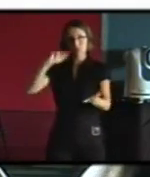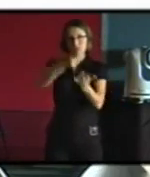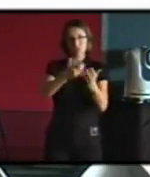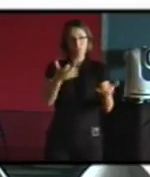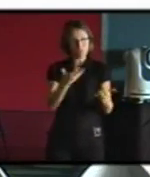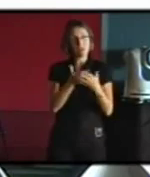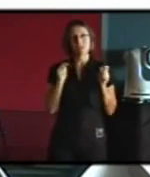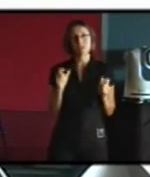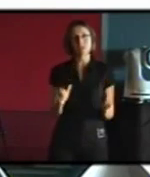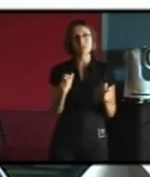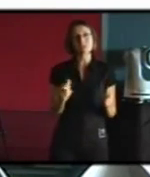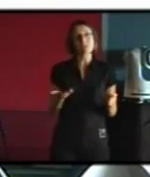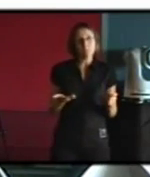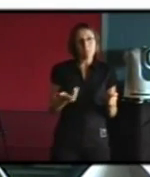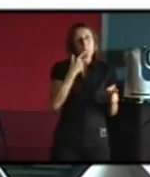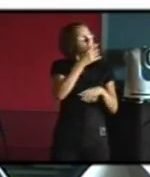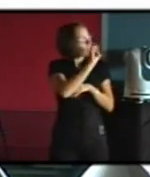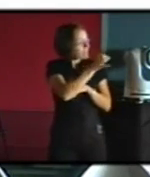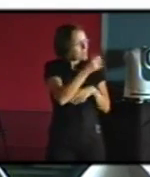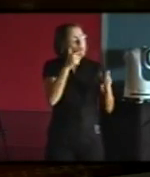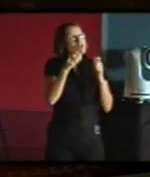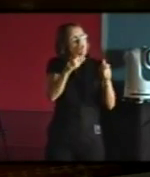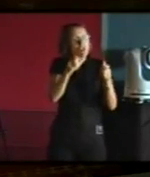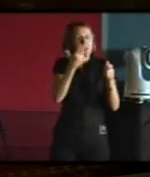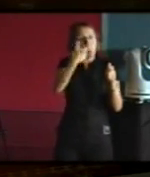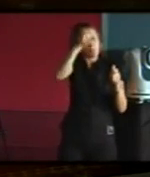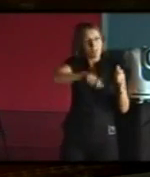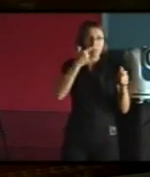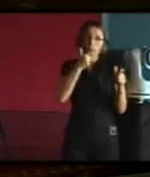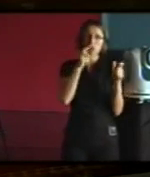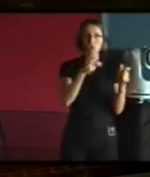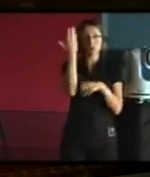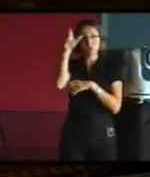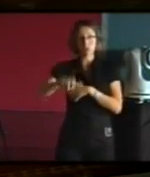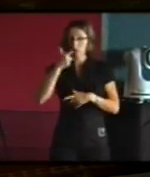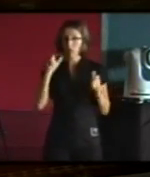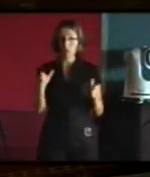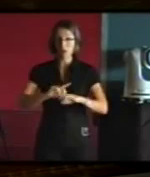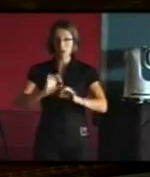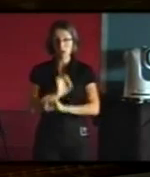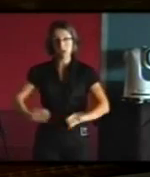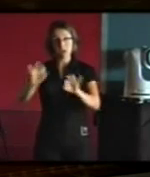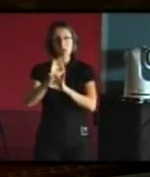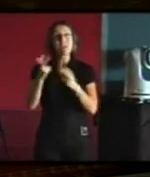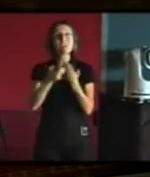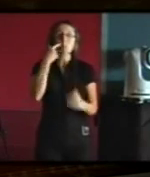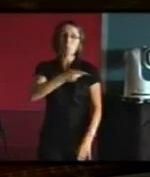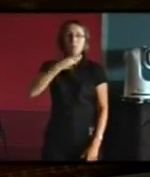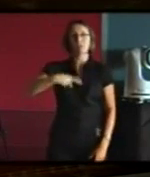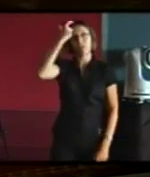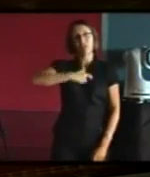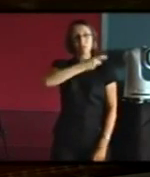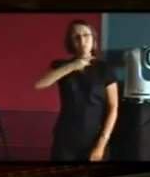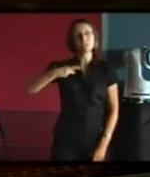Moi, je ne suis pas sûr que ce soit. C'est une chance pour certains et c'est une malchance pour d'autres. C'est-à-dire qu'aujourd'hui, quand vous êtes propriétaire, vous êtes le